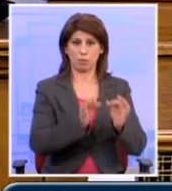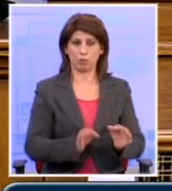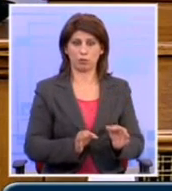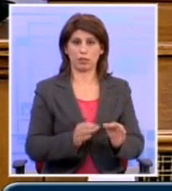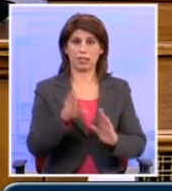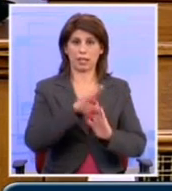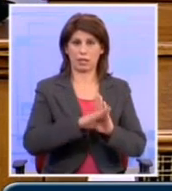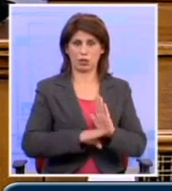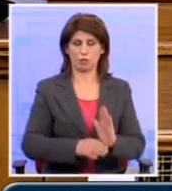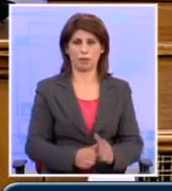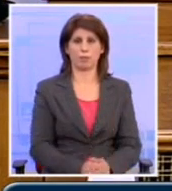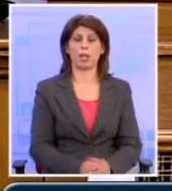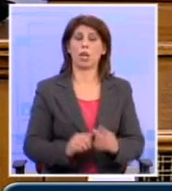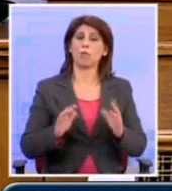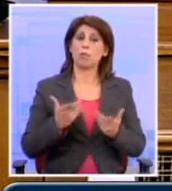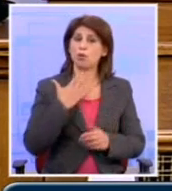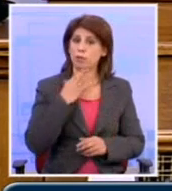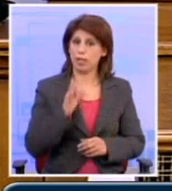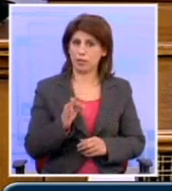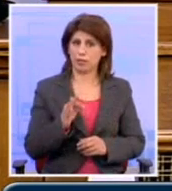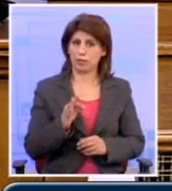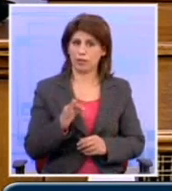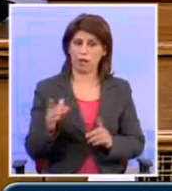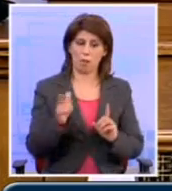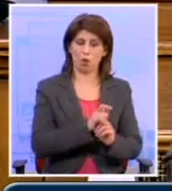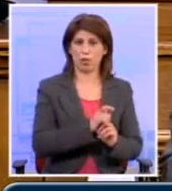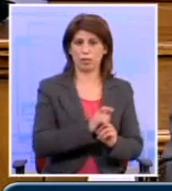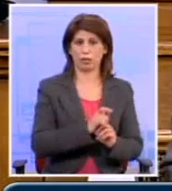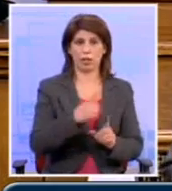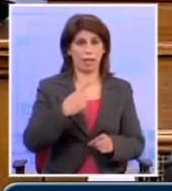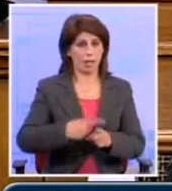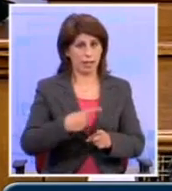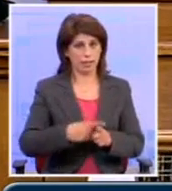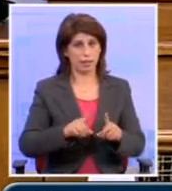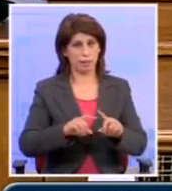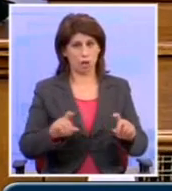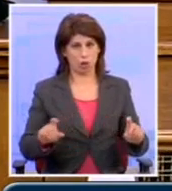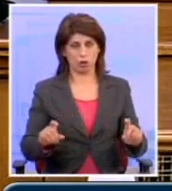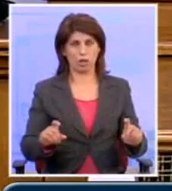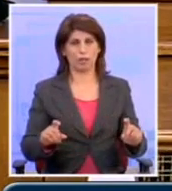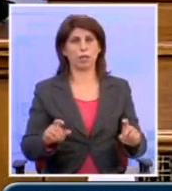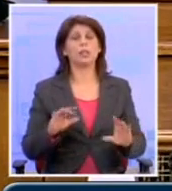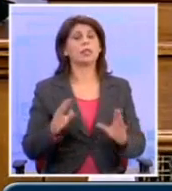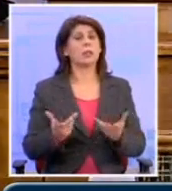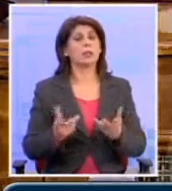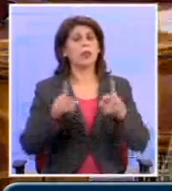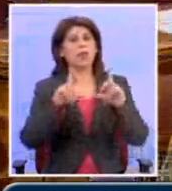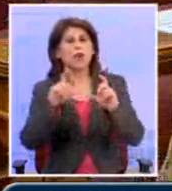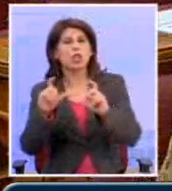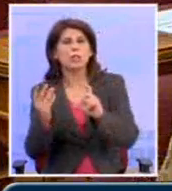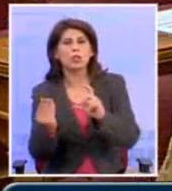οι κανονισμοί. Πώς δηλαδή αποκλείονται ελληνικά προϊόντα και πώς